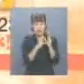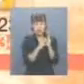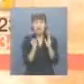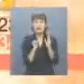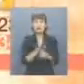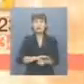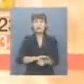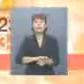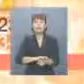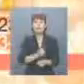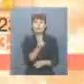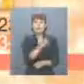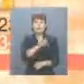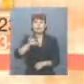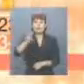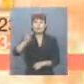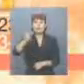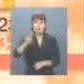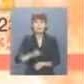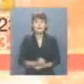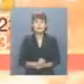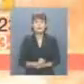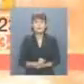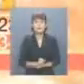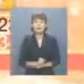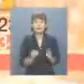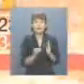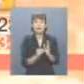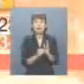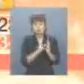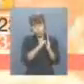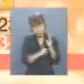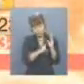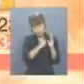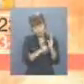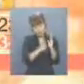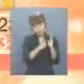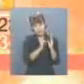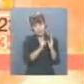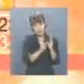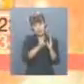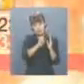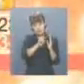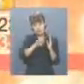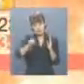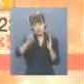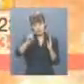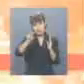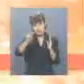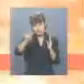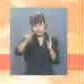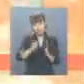ระหว่าง 18-34 องศาเซลเซียสสำหรับกรุงเทพและปริมณฑลอุณหภูมิระหว่าง 22-34 องศาเซลเซีย